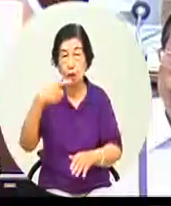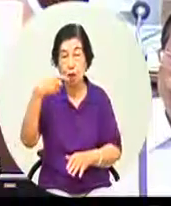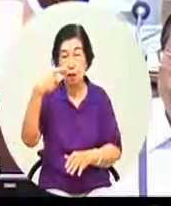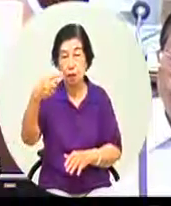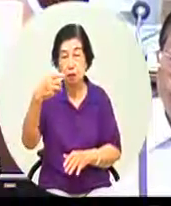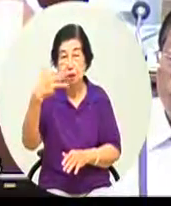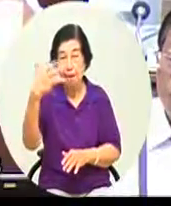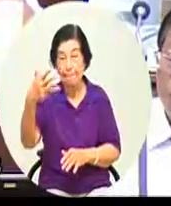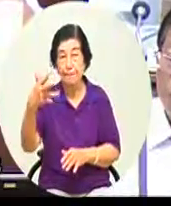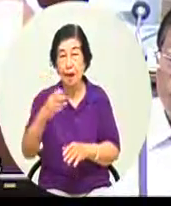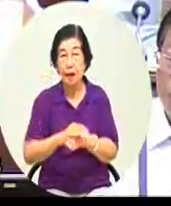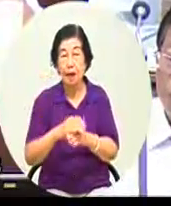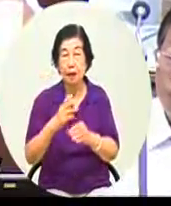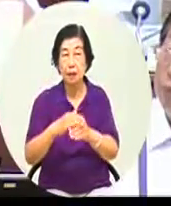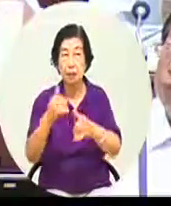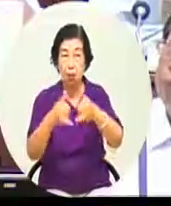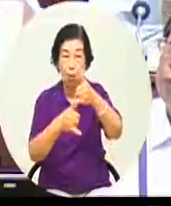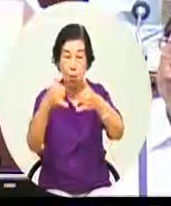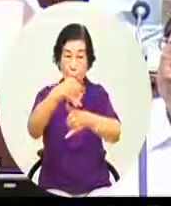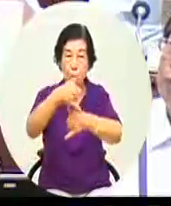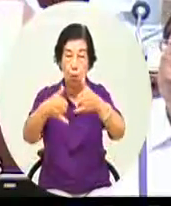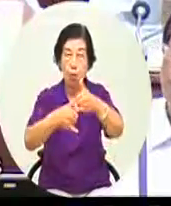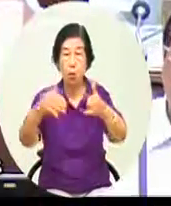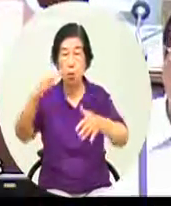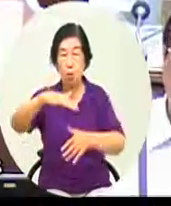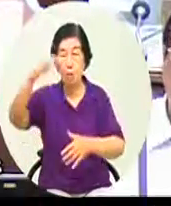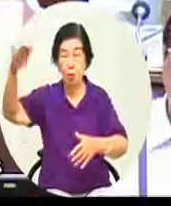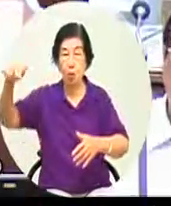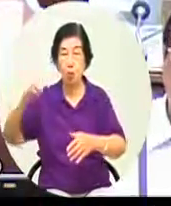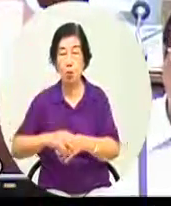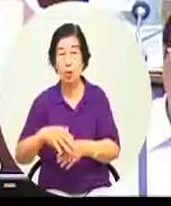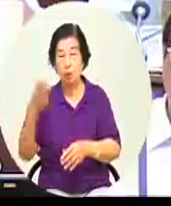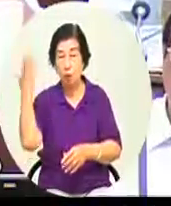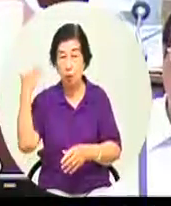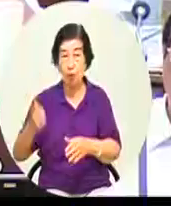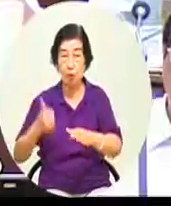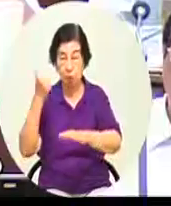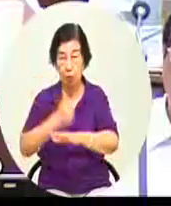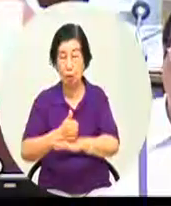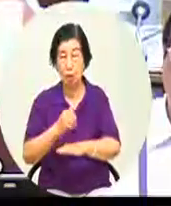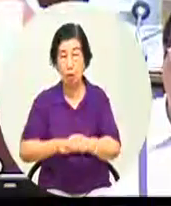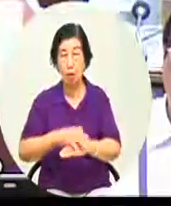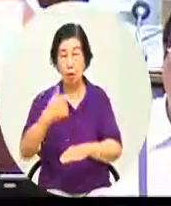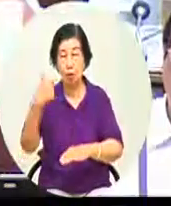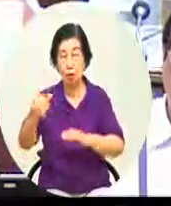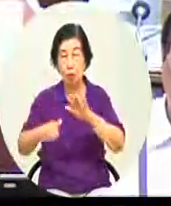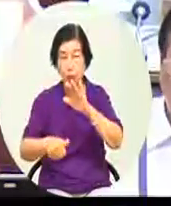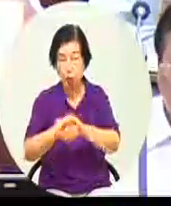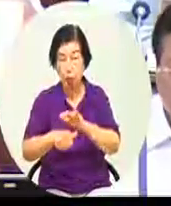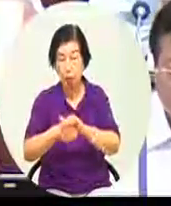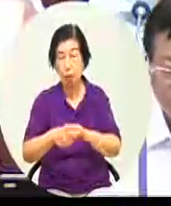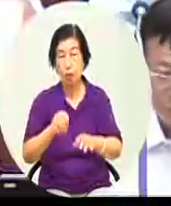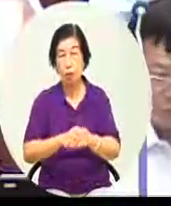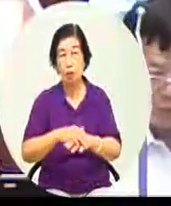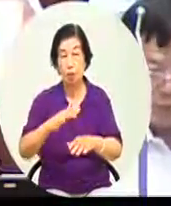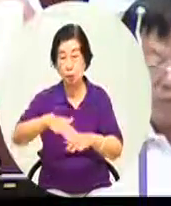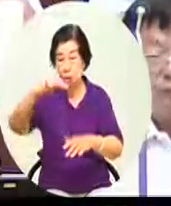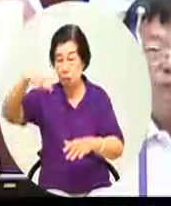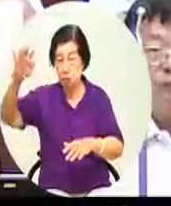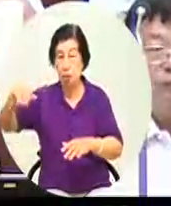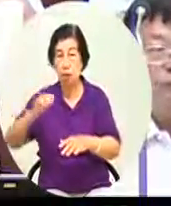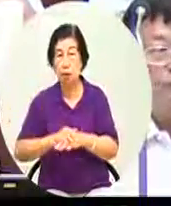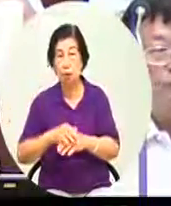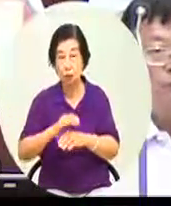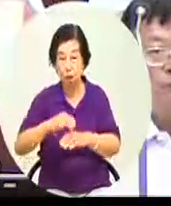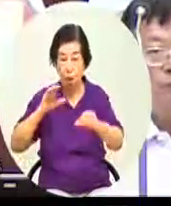分呢，其实我过去在担任民政局长的时候，我跟六龟区公所就一直针对这个十八罗汉山的隧道要打通这件事情，也一